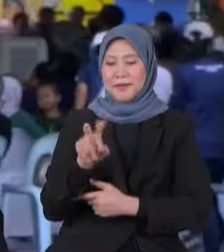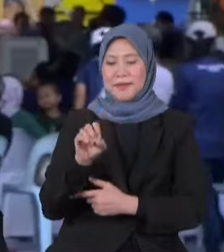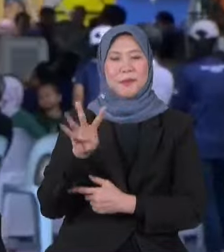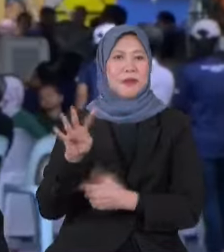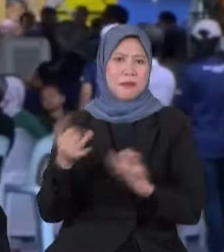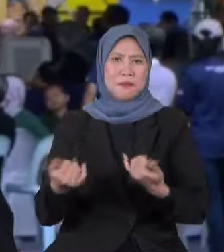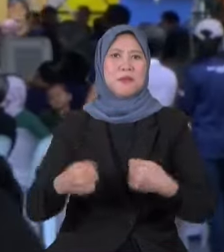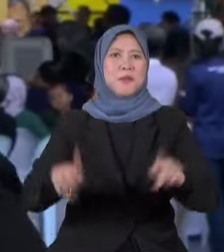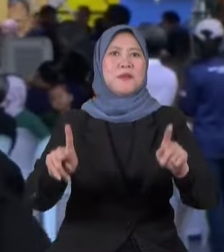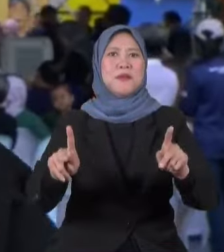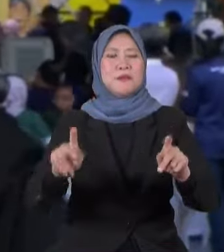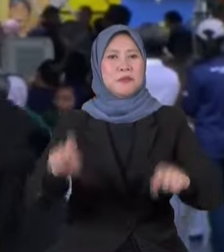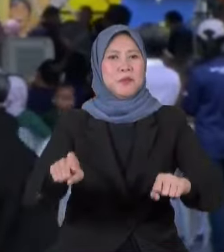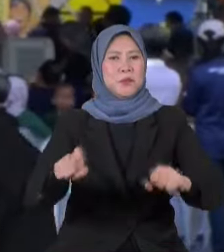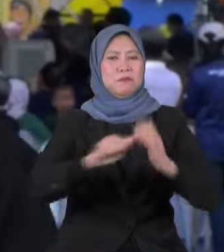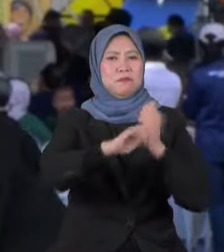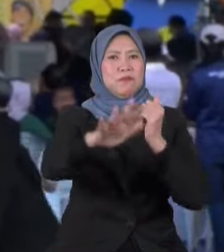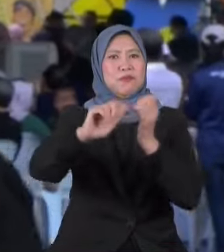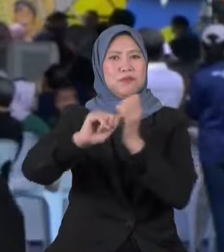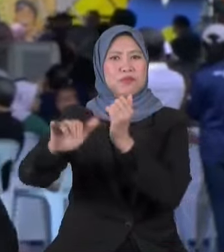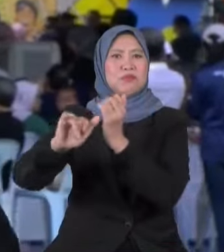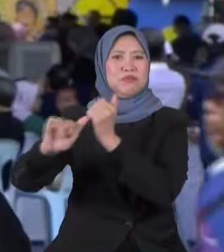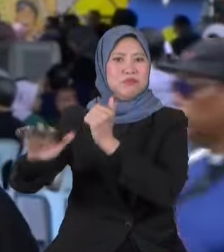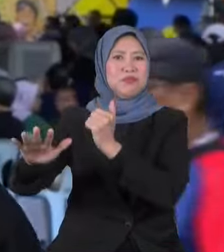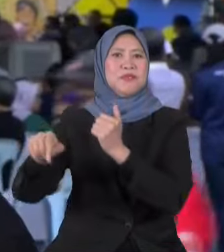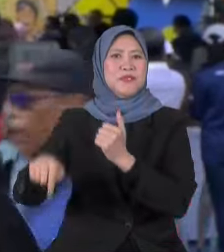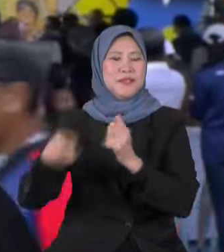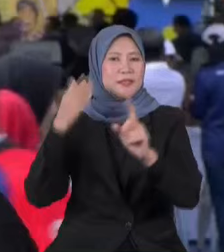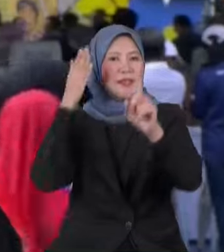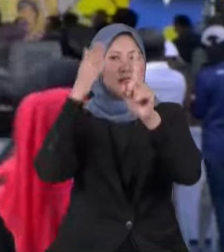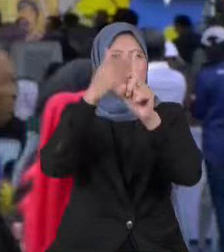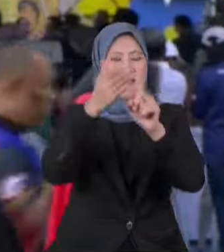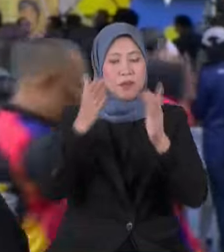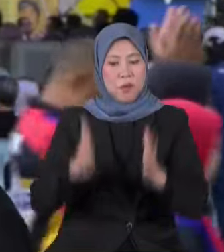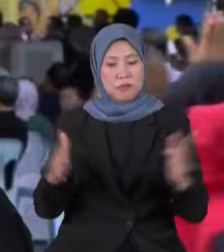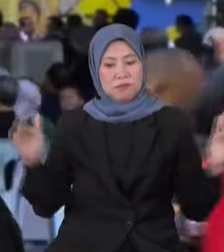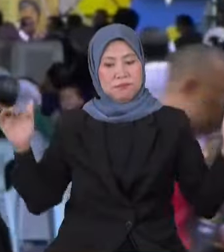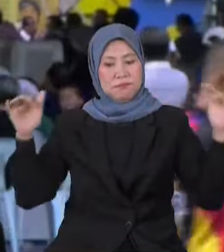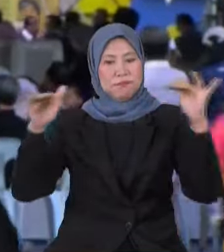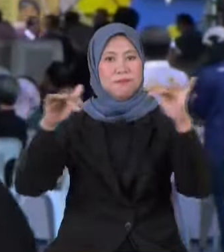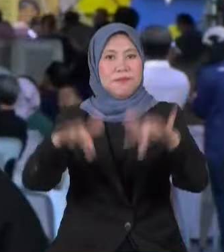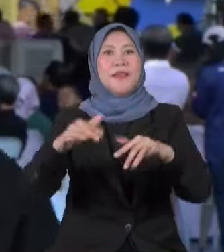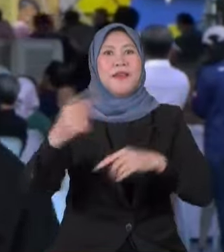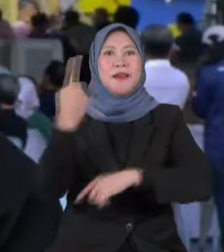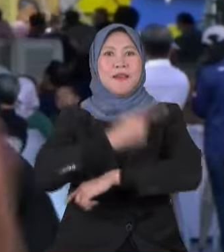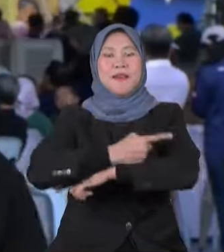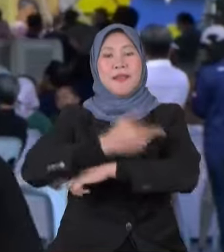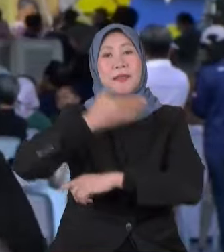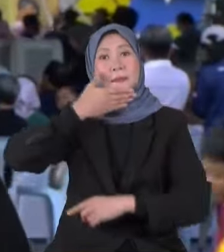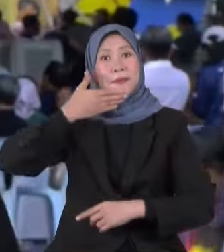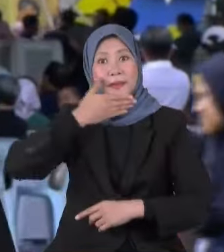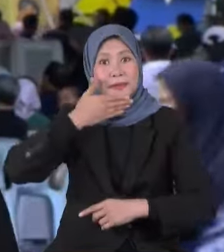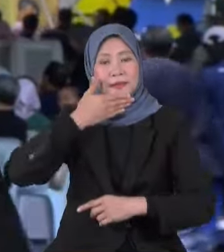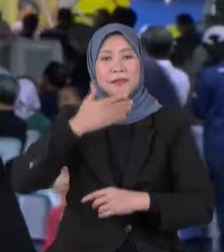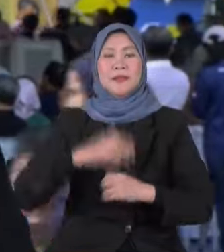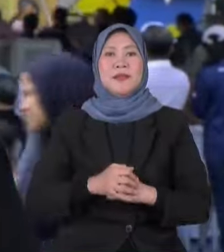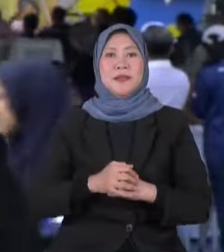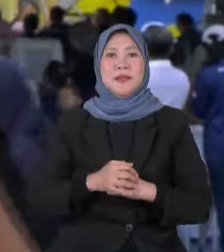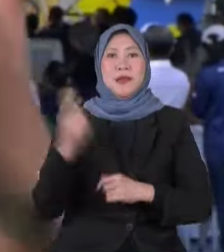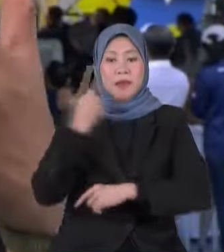ambil peluang ini untuk increase dan tingkatkan lagi sasaran pengunjung bagi Hari Belia Negara. Kita nak exposekan golongan belia